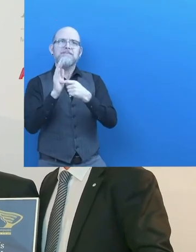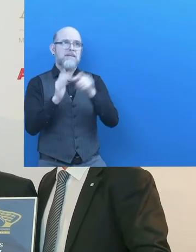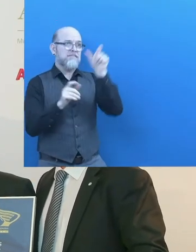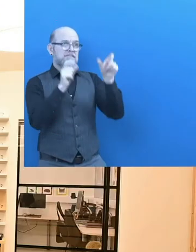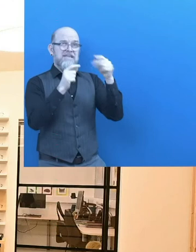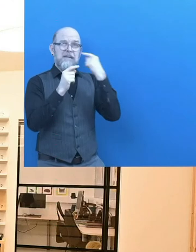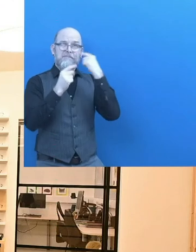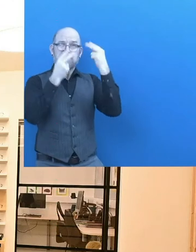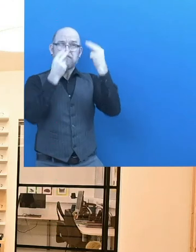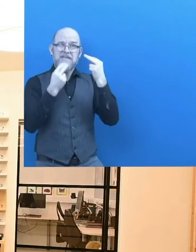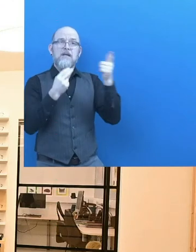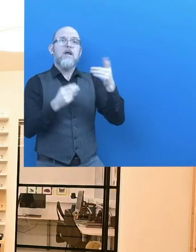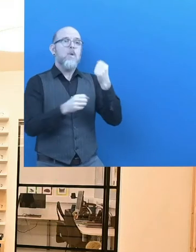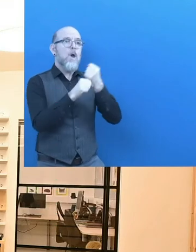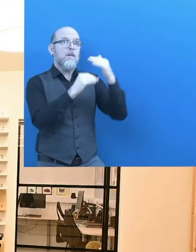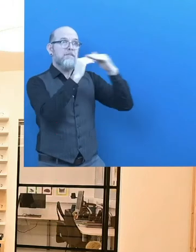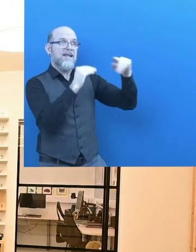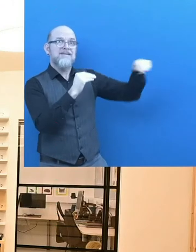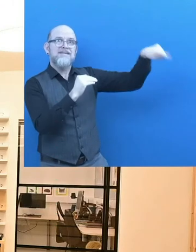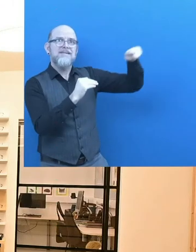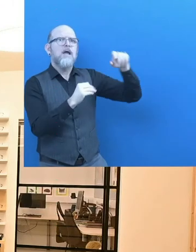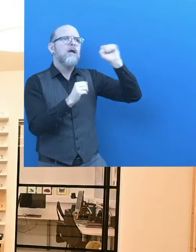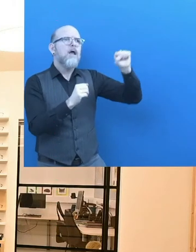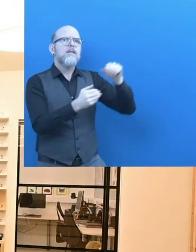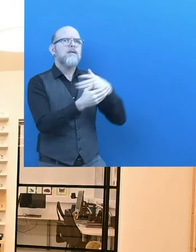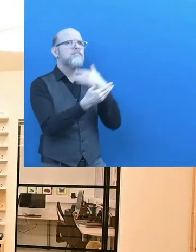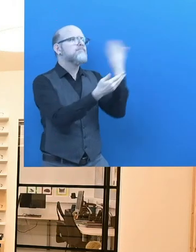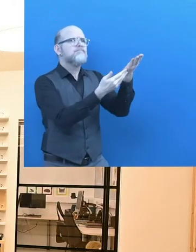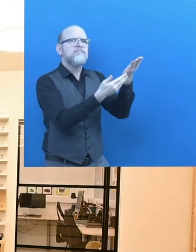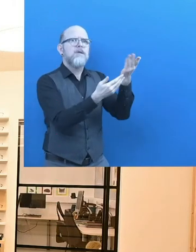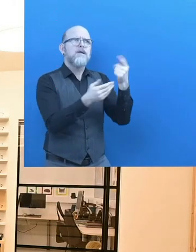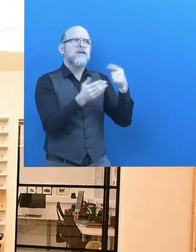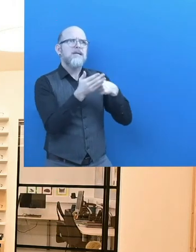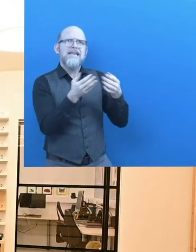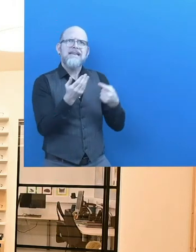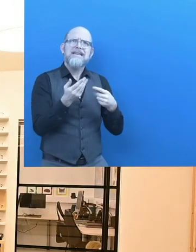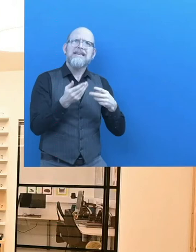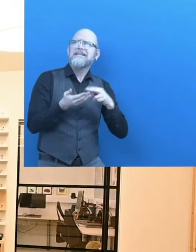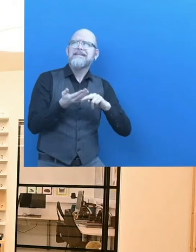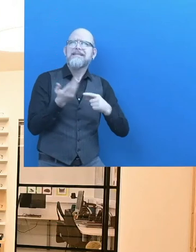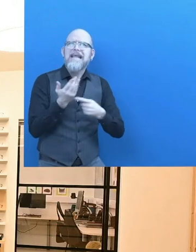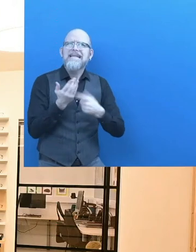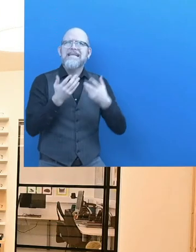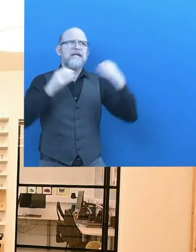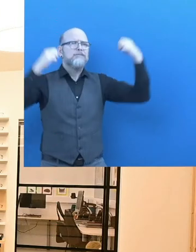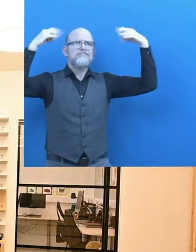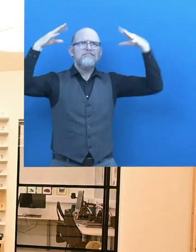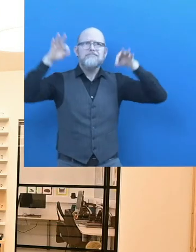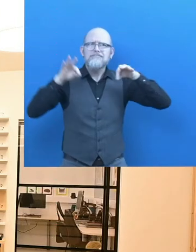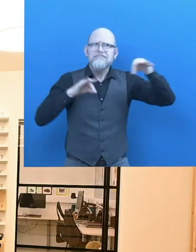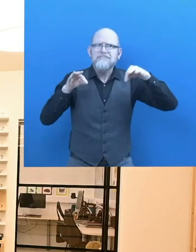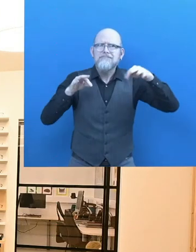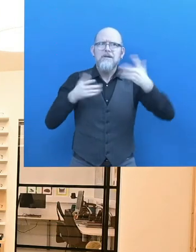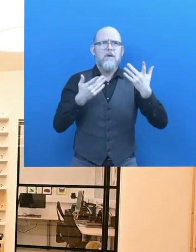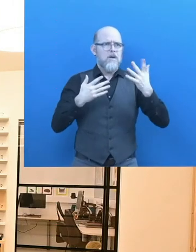die Lichtplanung mit der richtigen Beleuchtung genauso anbieten wie natürlich die